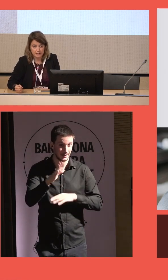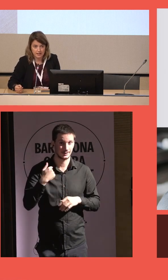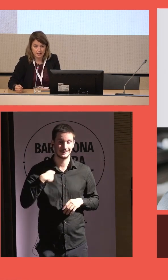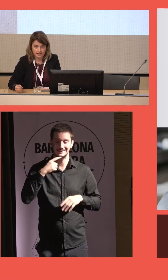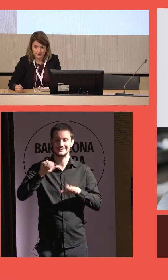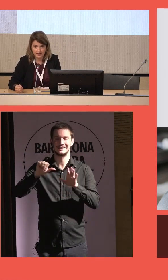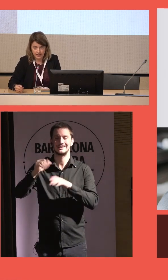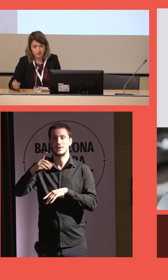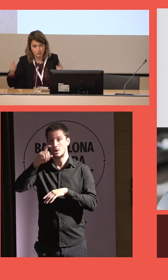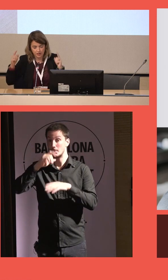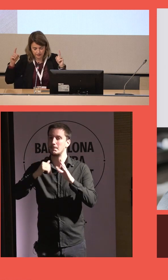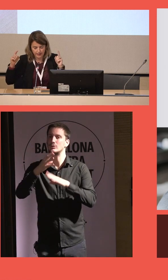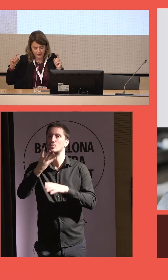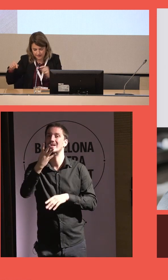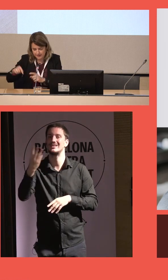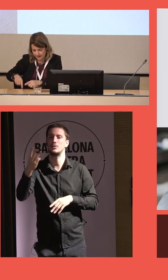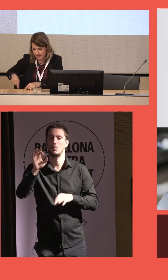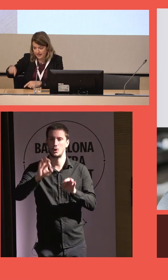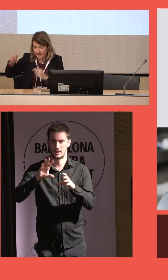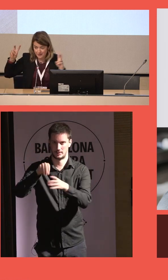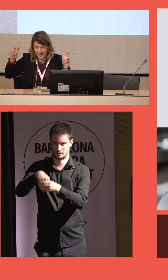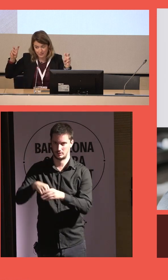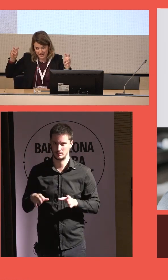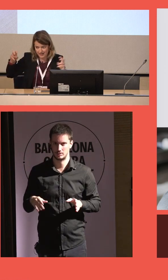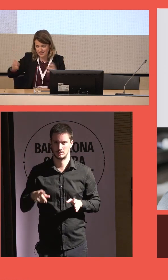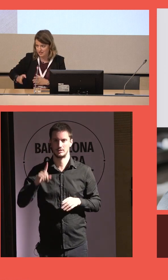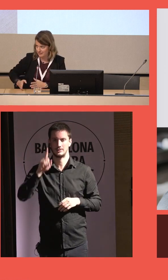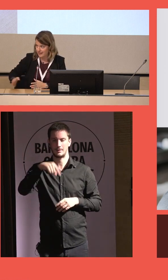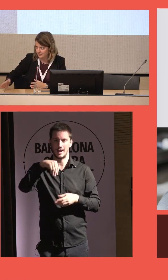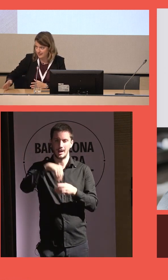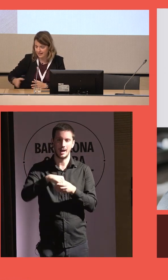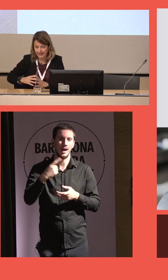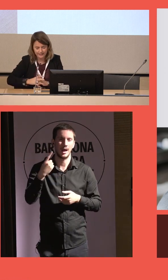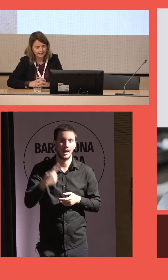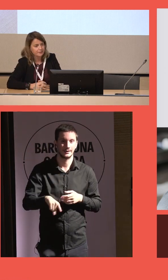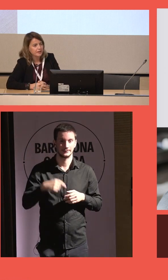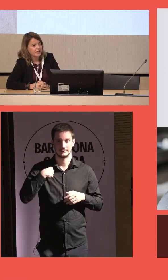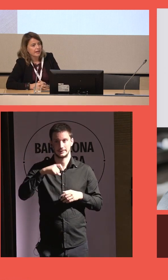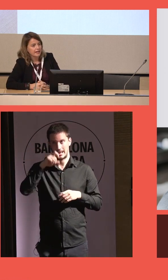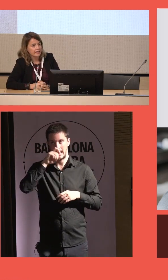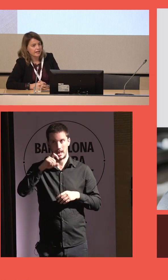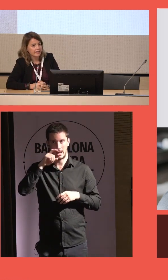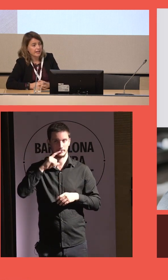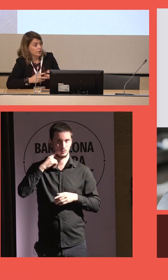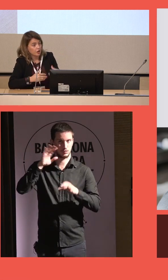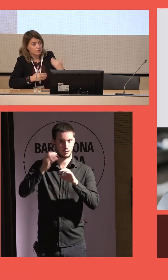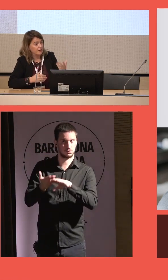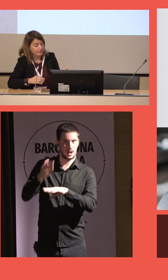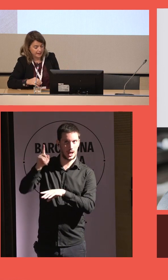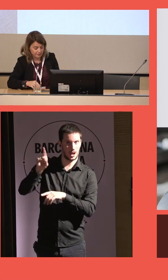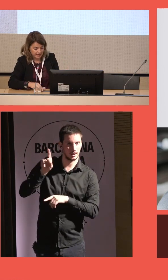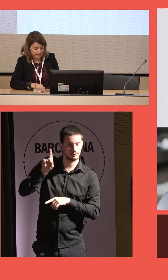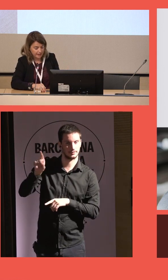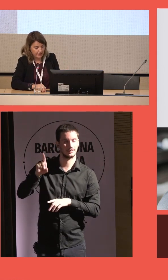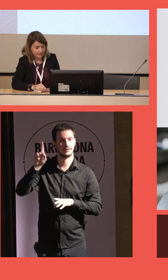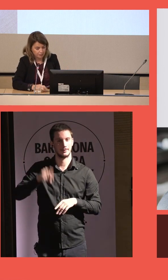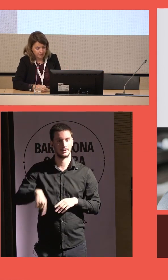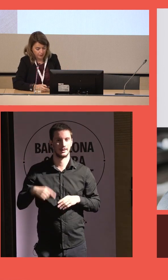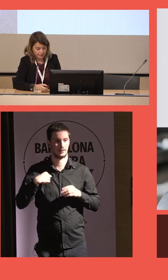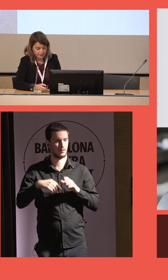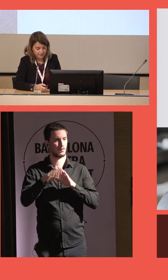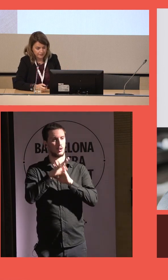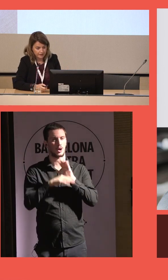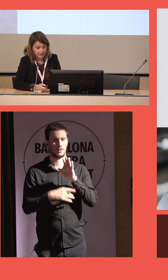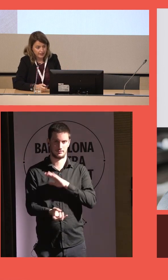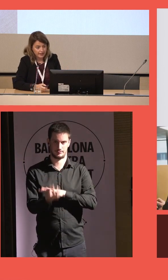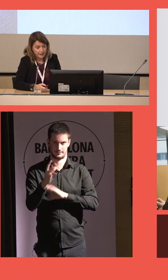més grans de 65 anys una altra vegada aquí sí que hi havia el viatge de l'edat i aleshores vam ficar en marxa aquest